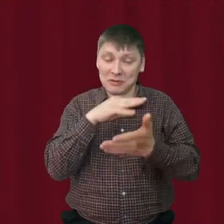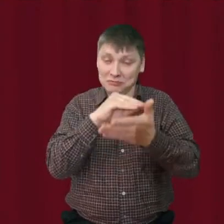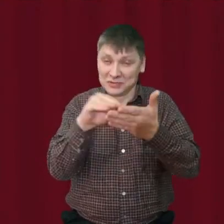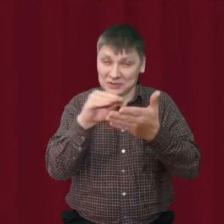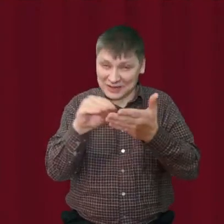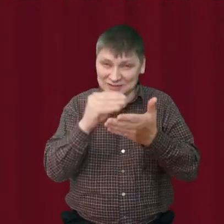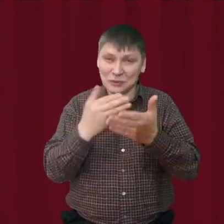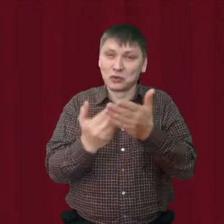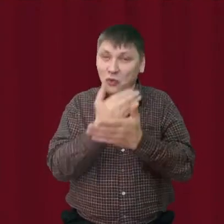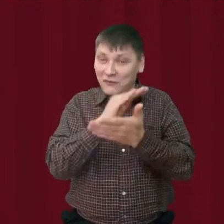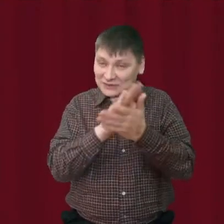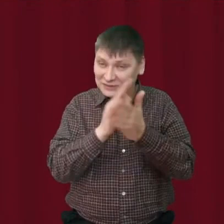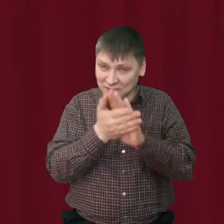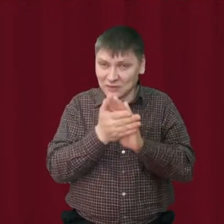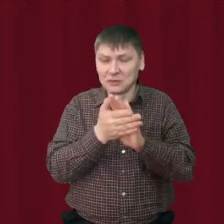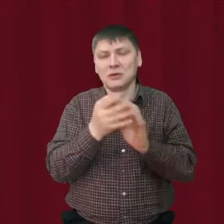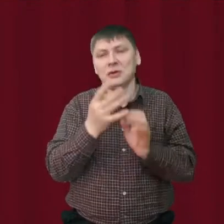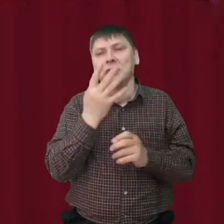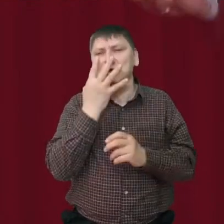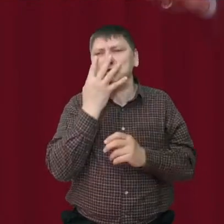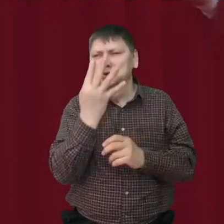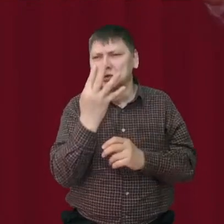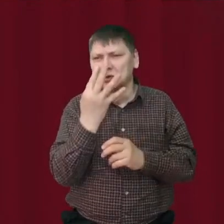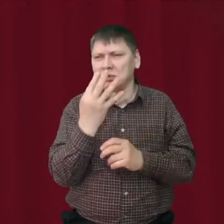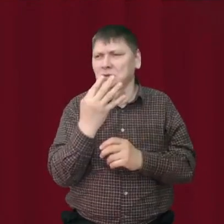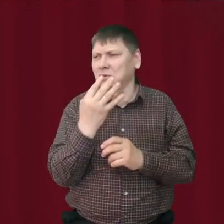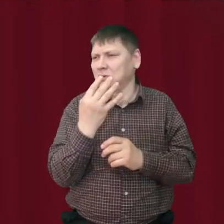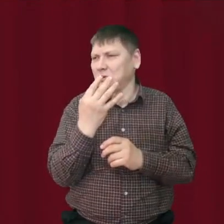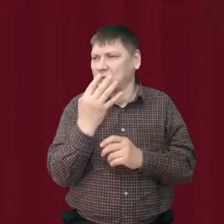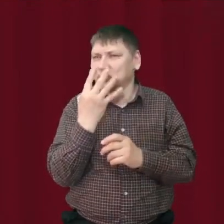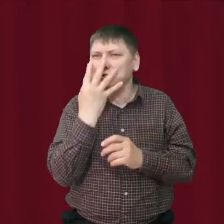которые обозначали любовь. Вообще, в греческом языке их 7 разных слов